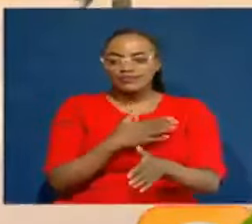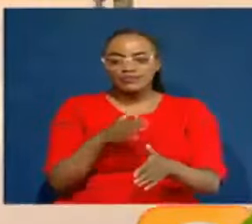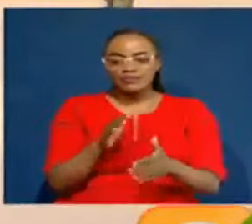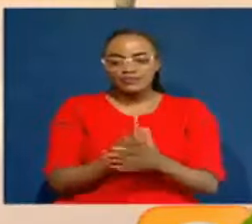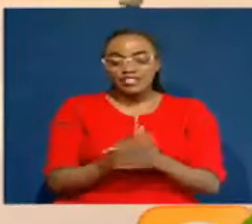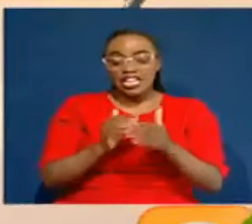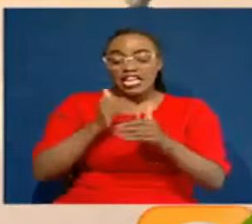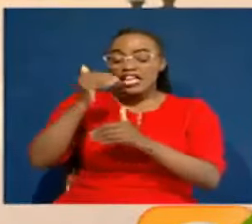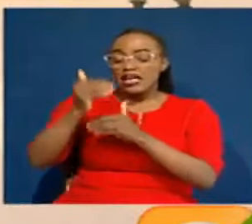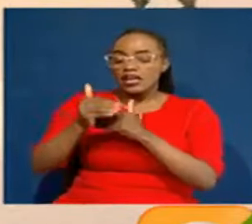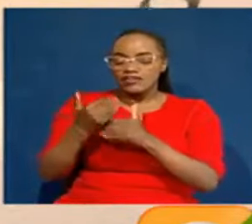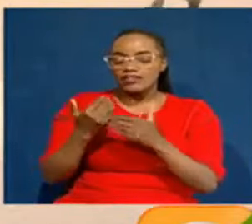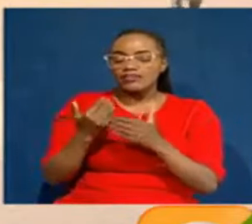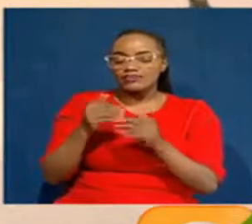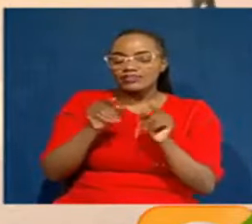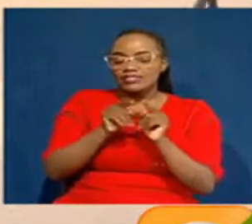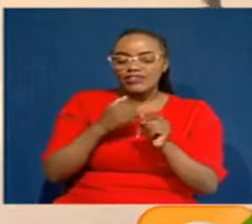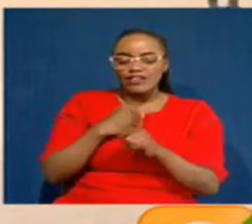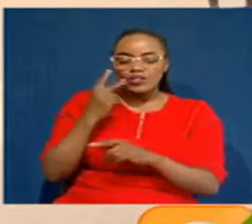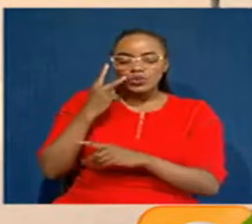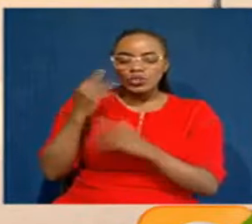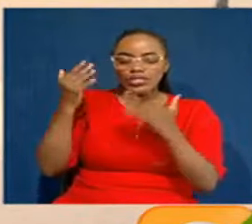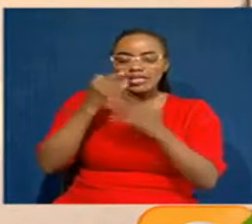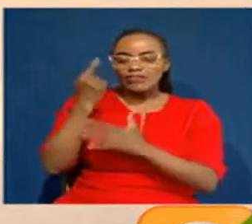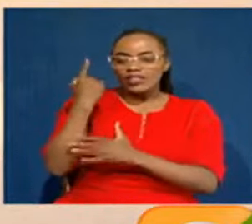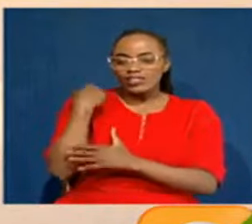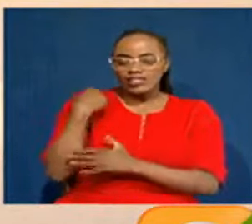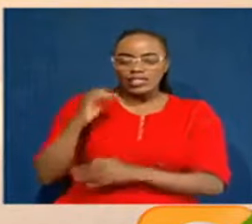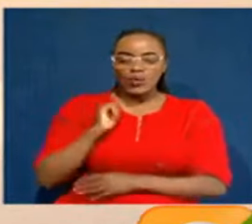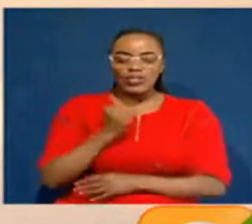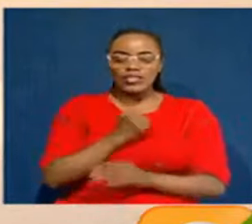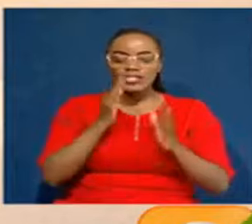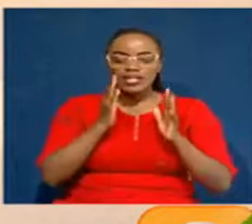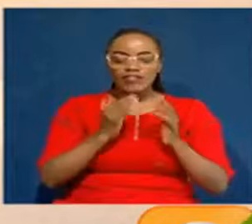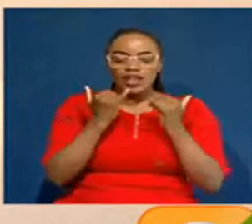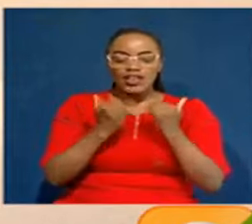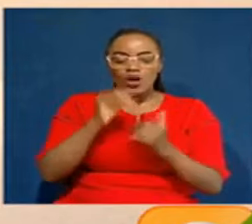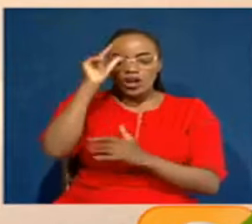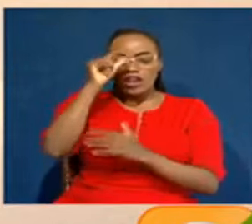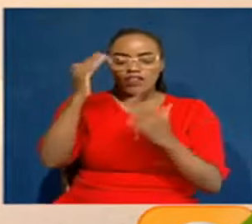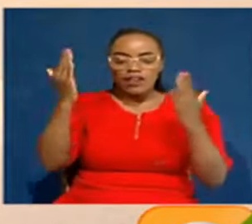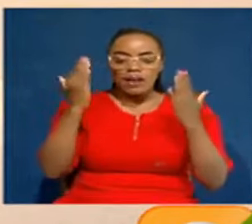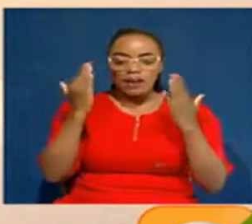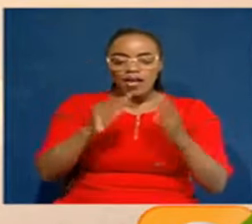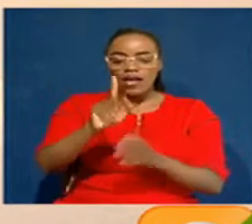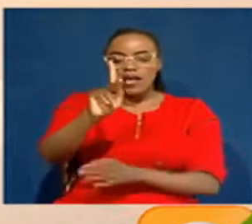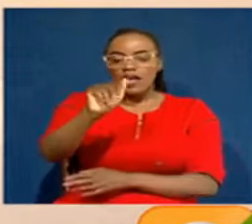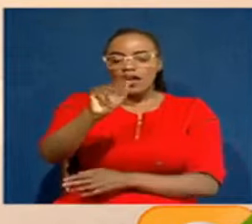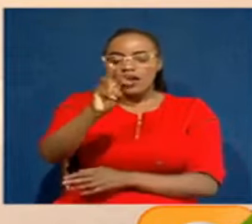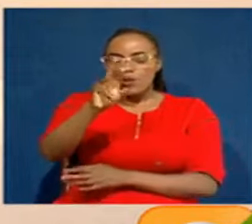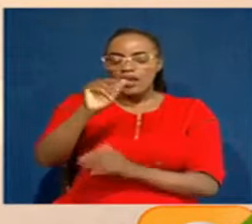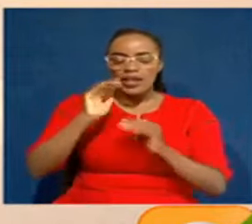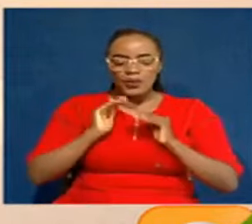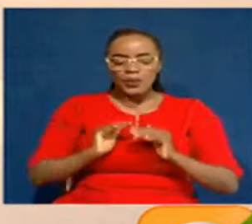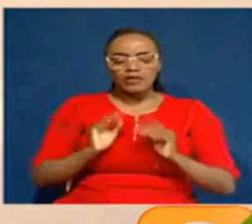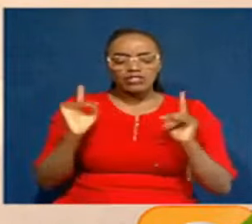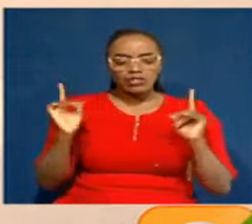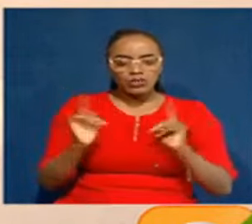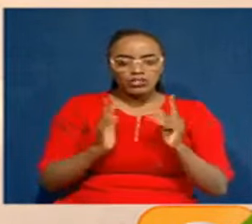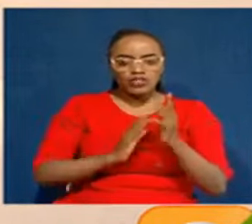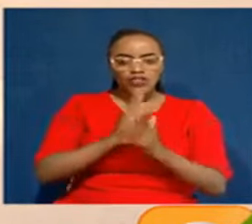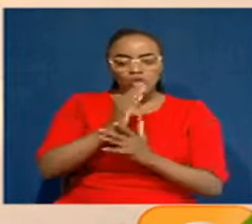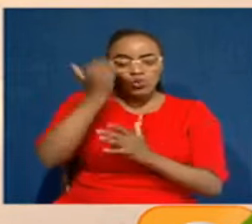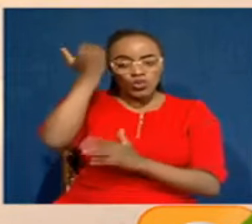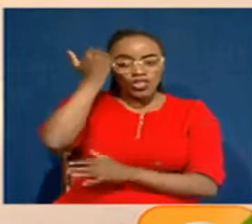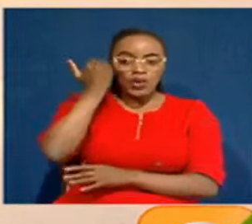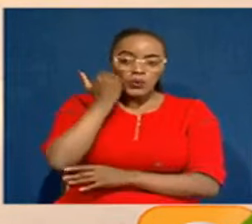Na baada ya kuonyeshwa giza usiku wa manane hapo jana na maseneta, sasa gavana wa Meru Kawira Mwangaza anapata afueni tena kupitia kwa idara